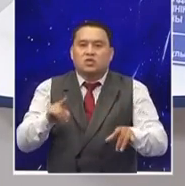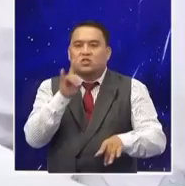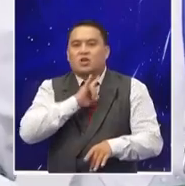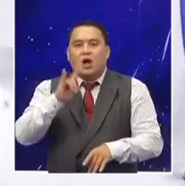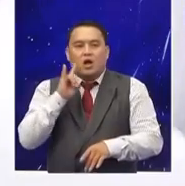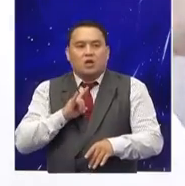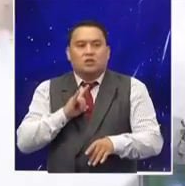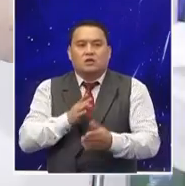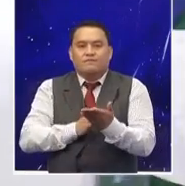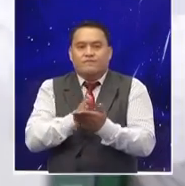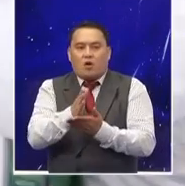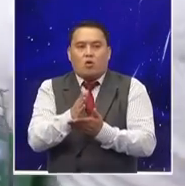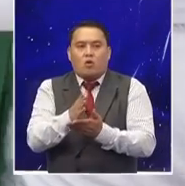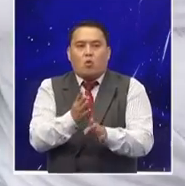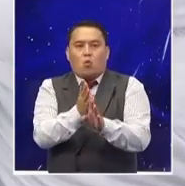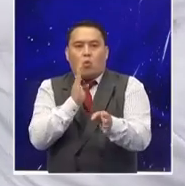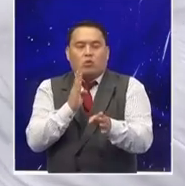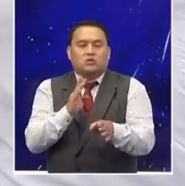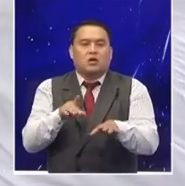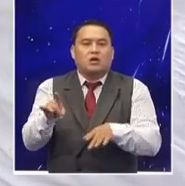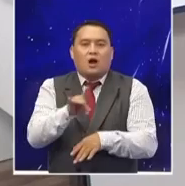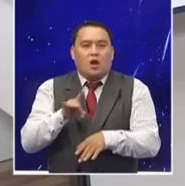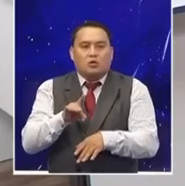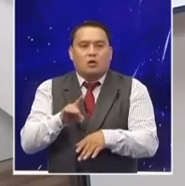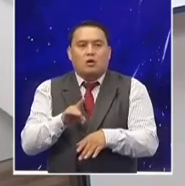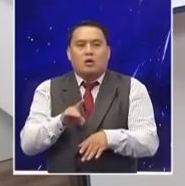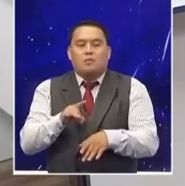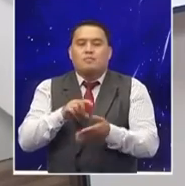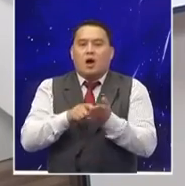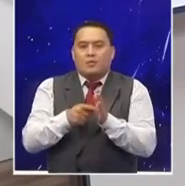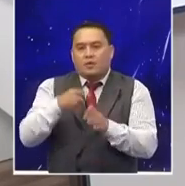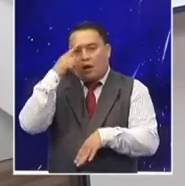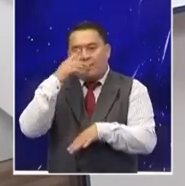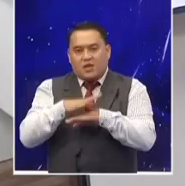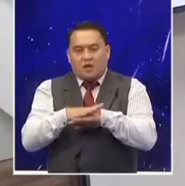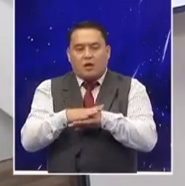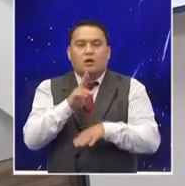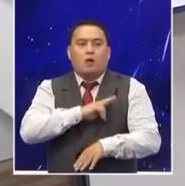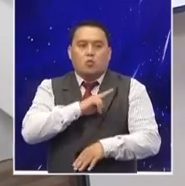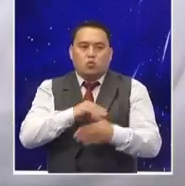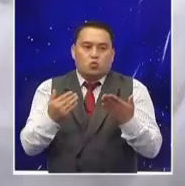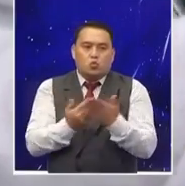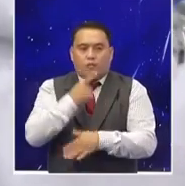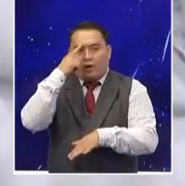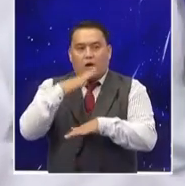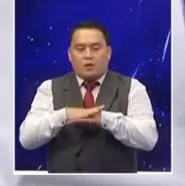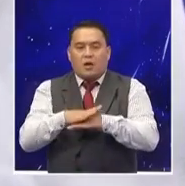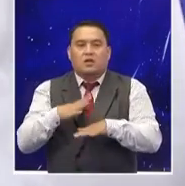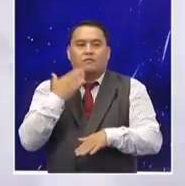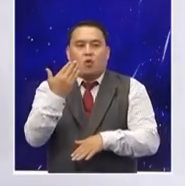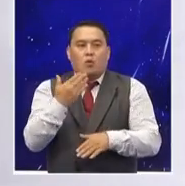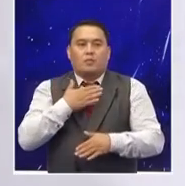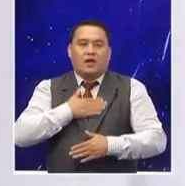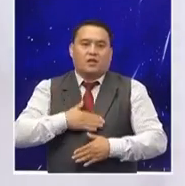уже настроилась выстоять немалую очередь местном района и походить по кабинетам в акимате но работа нового сервисного центра и и